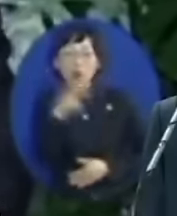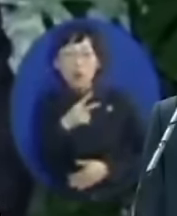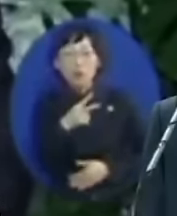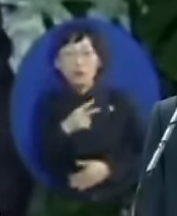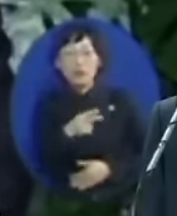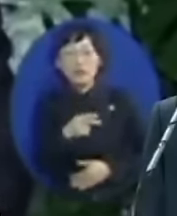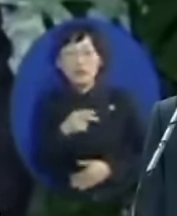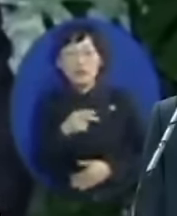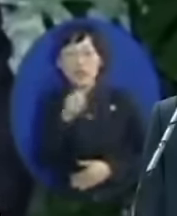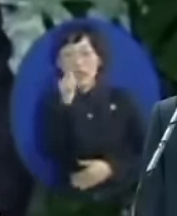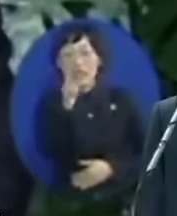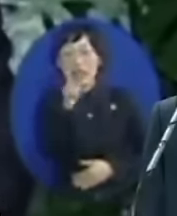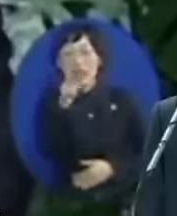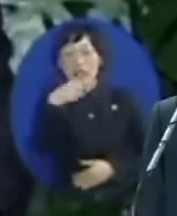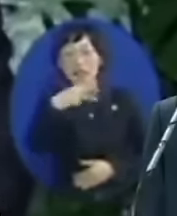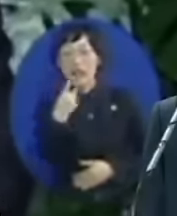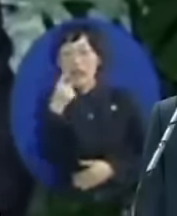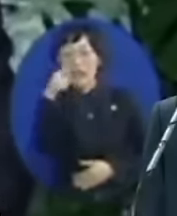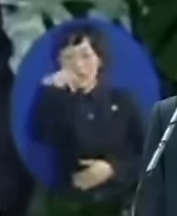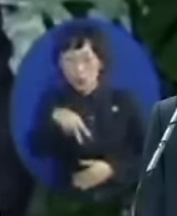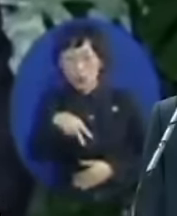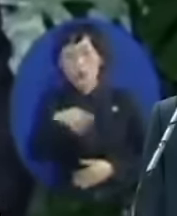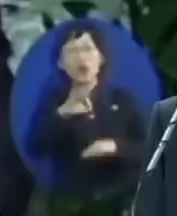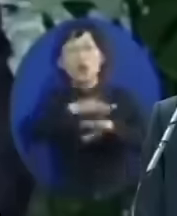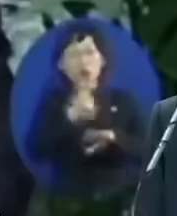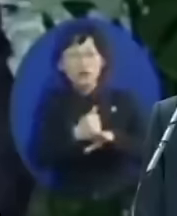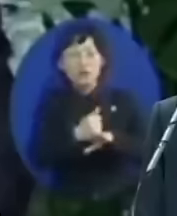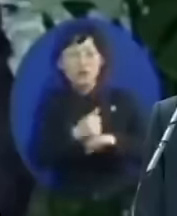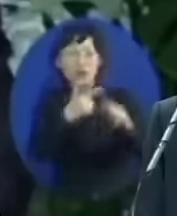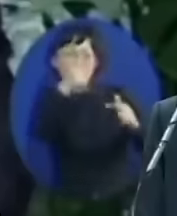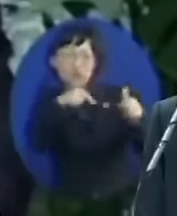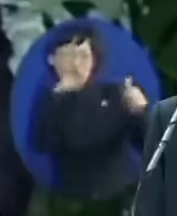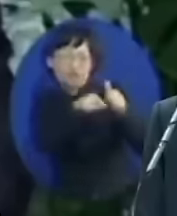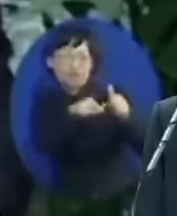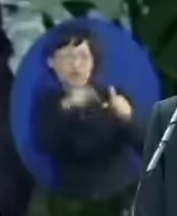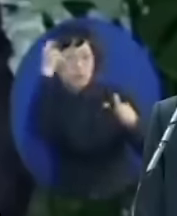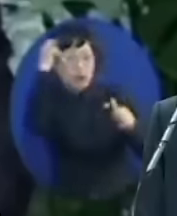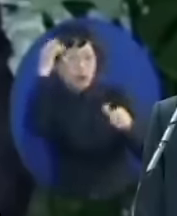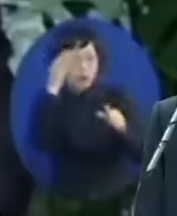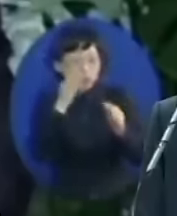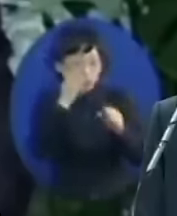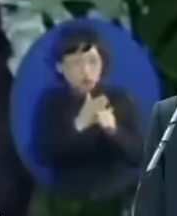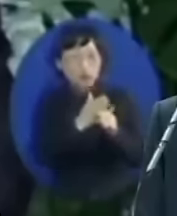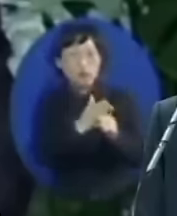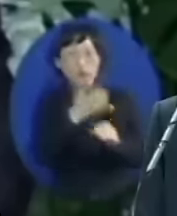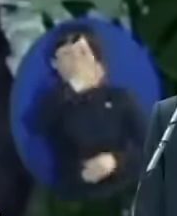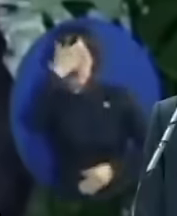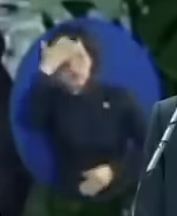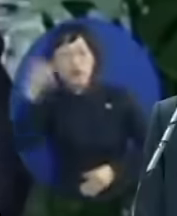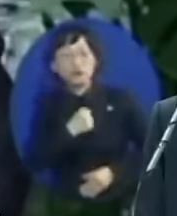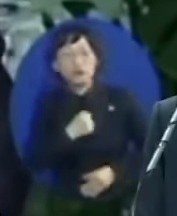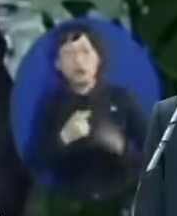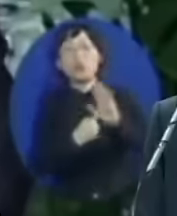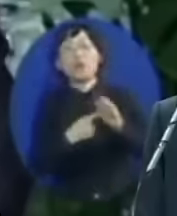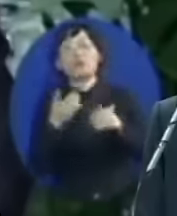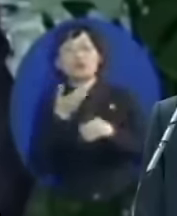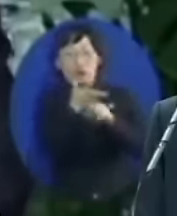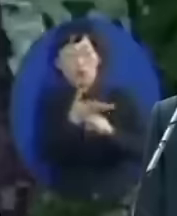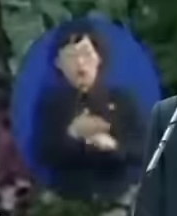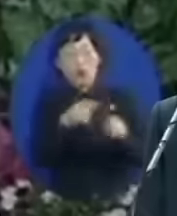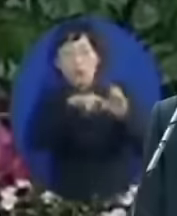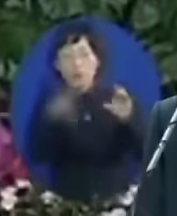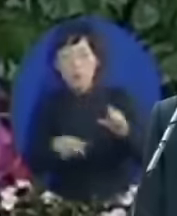헤롯이 예수님을 죽이려고 할 때 애굽으로 피란 가라고 지시할 때도 하나님은 꿈을 통해서 하신 것입니다. 마태복음 2장